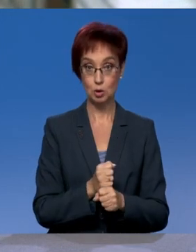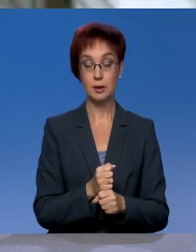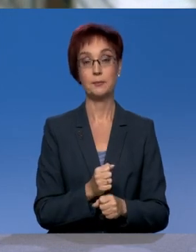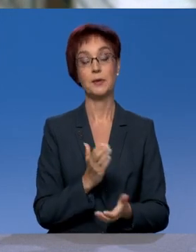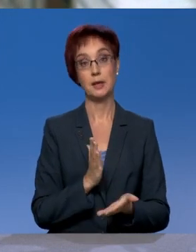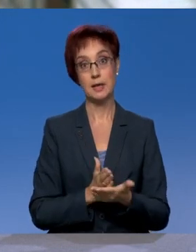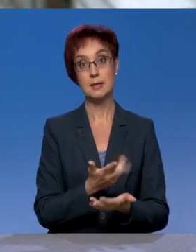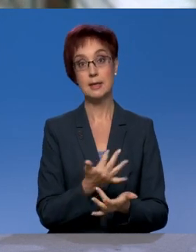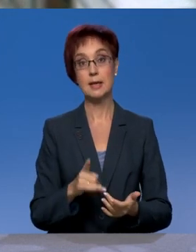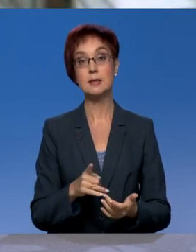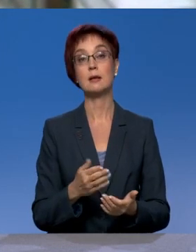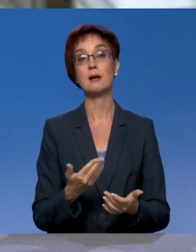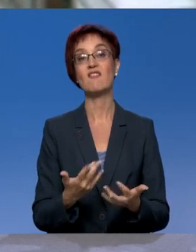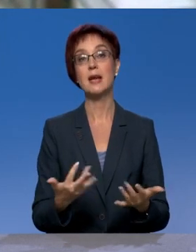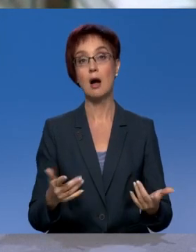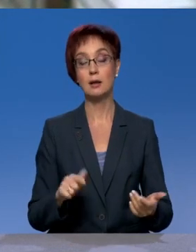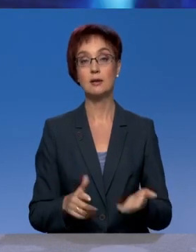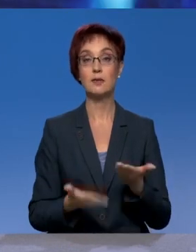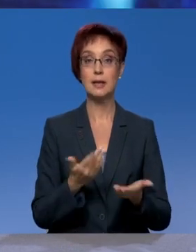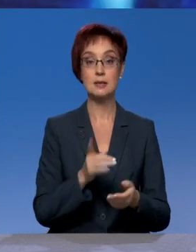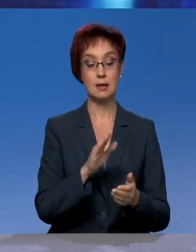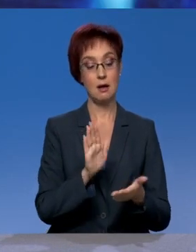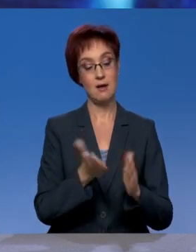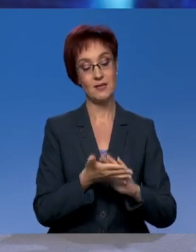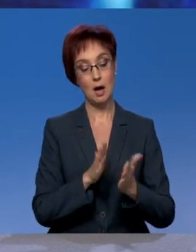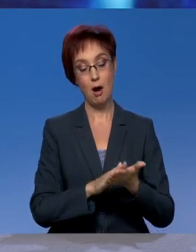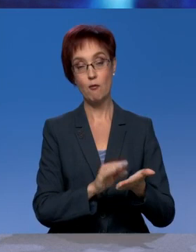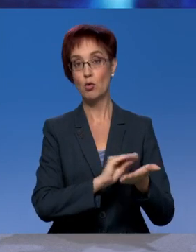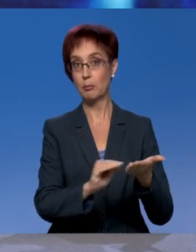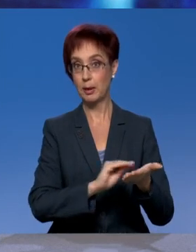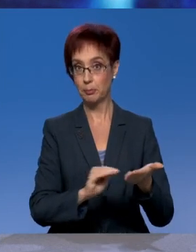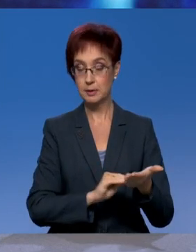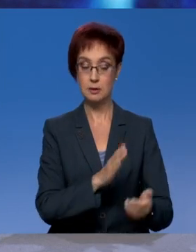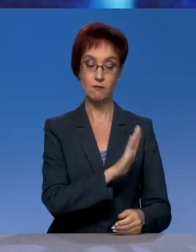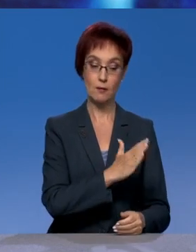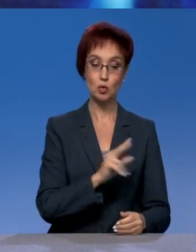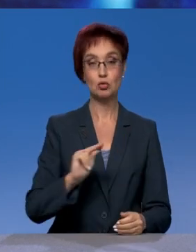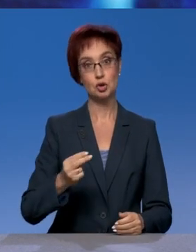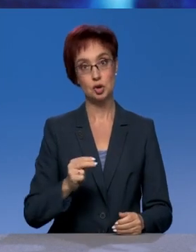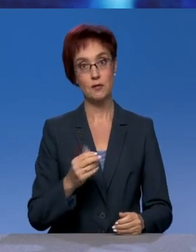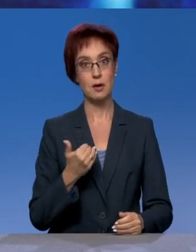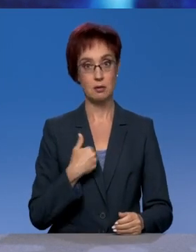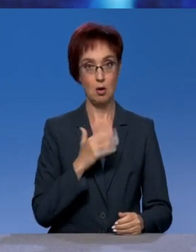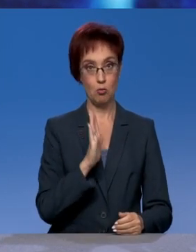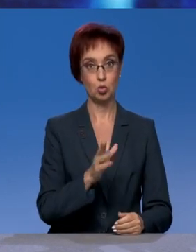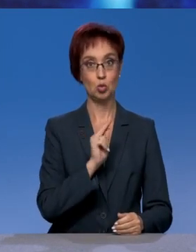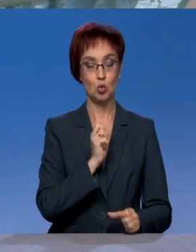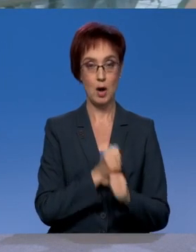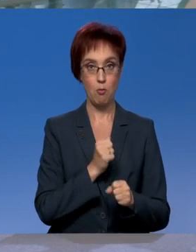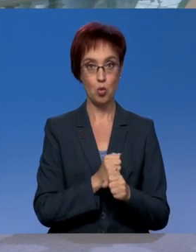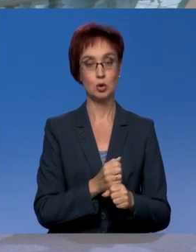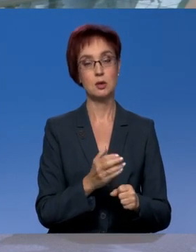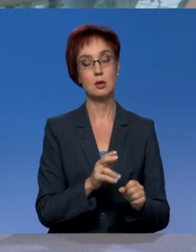в договоре прописано, что там во вторник и четверг вы будете работать не по 8 часов, а по 10, да, сверхурочное. Ну, вы